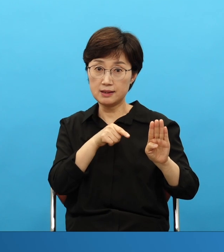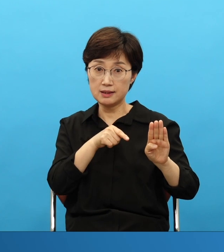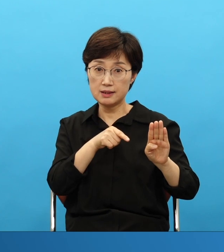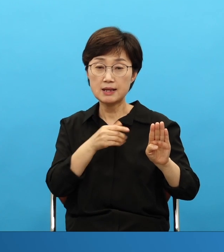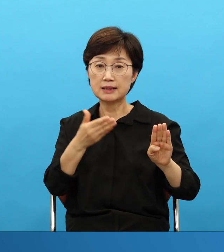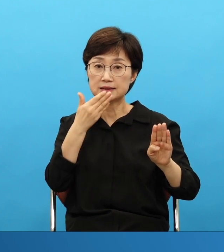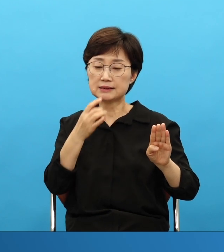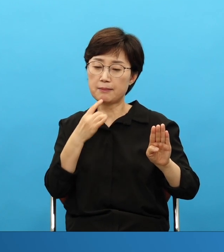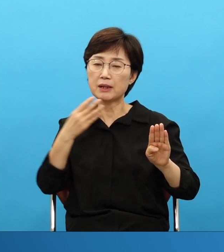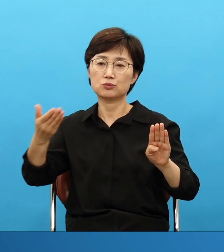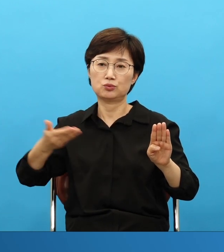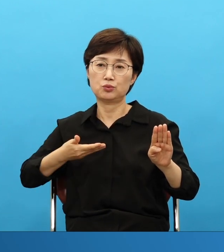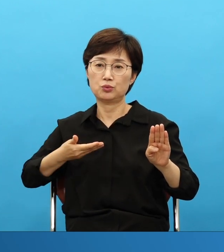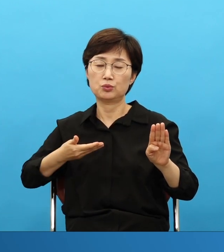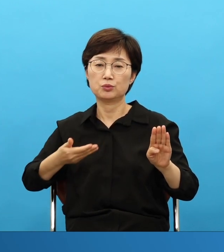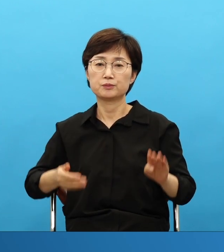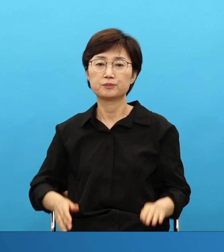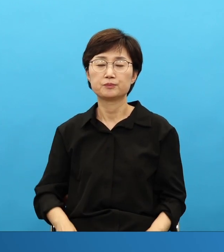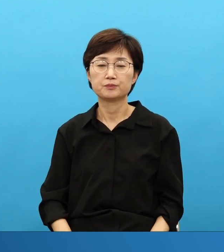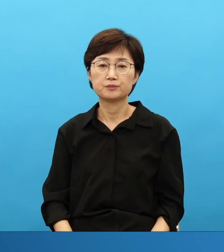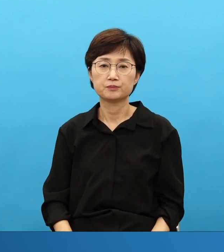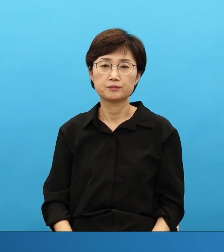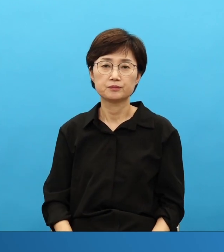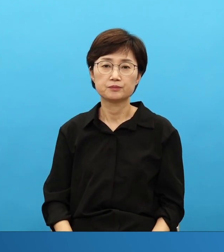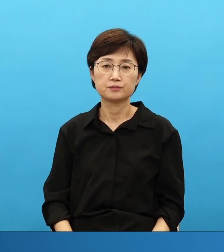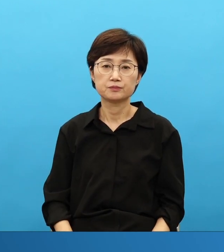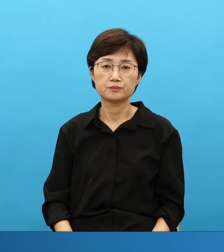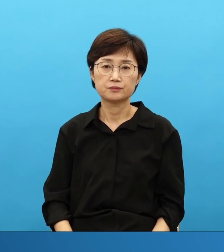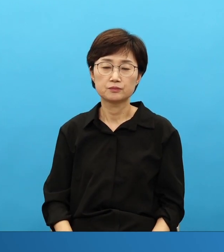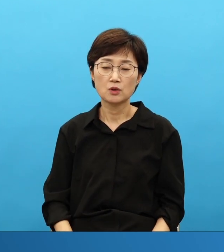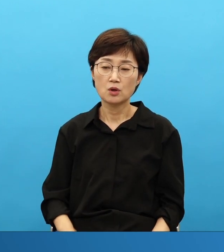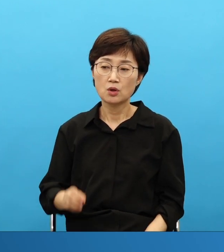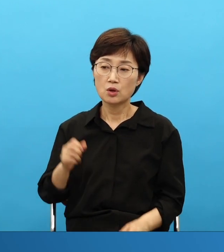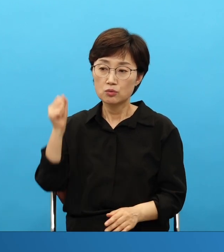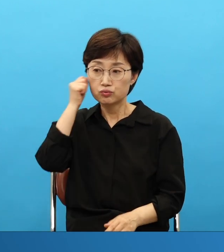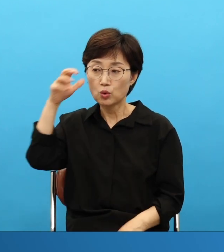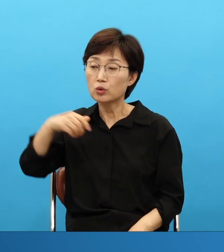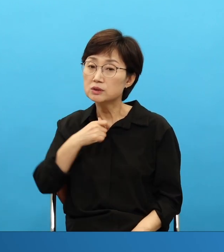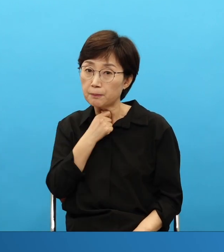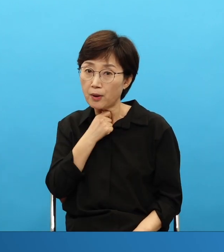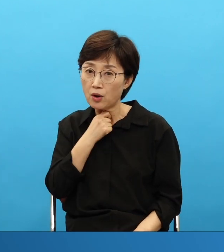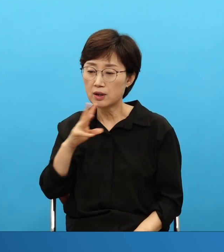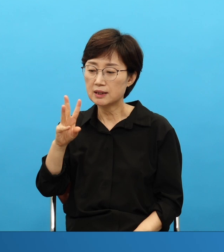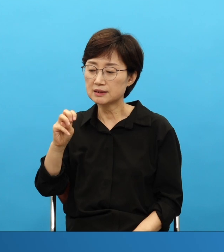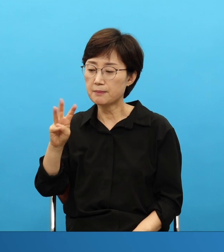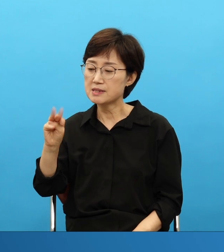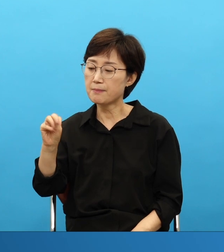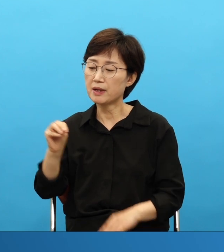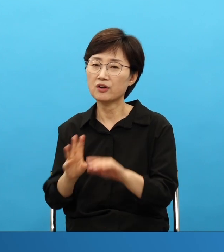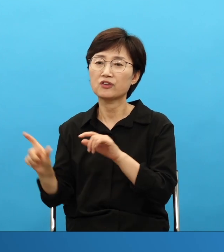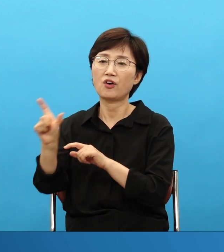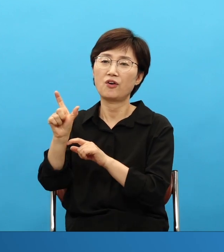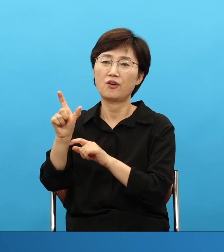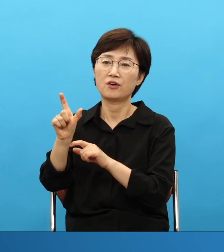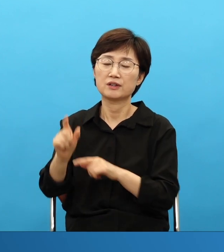그룹은 식사만 제공됩니다 숙소 요청 시 등록 헌금에 3만 원이